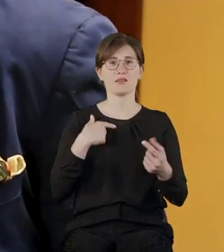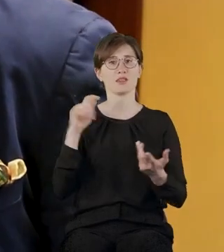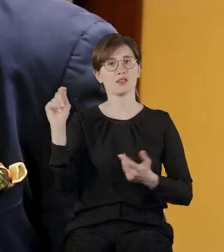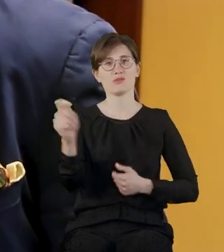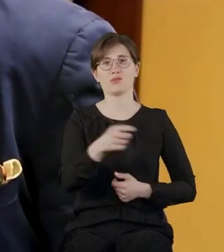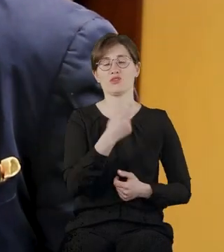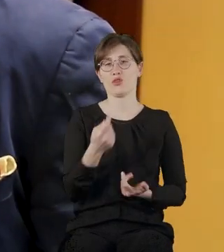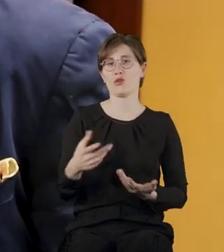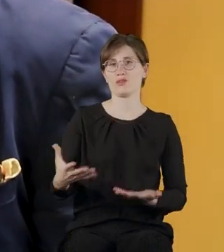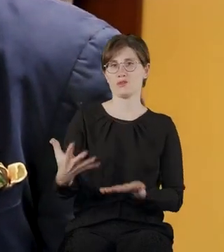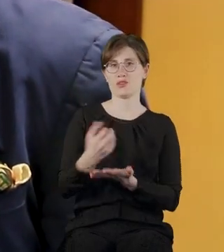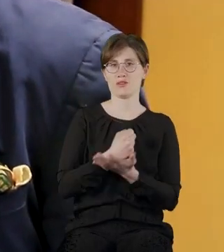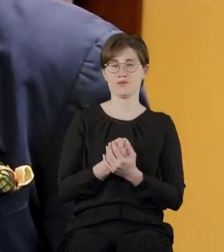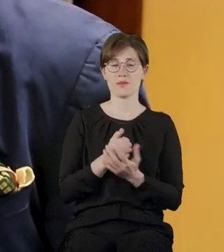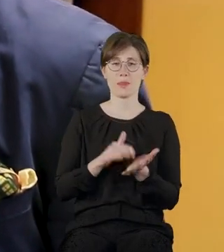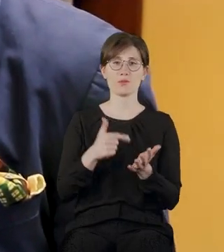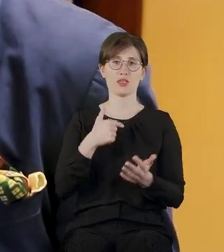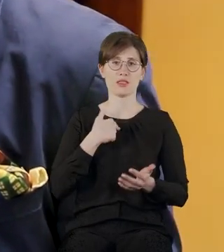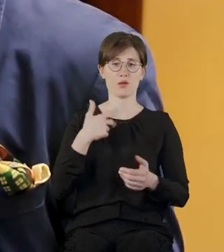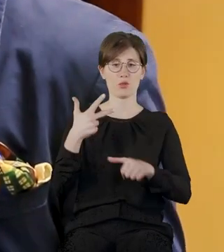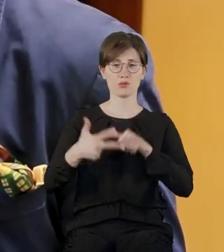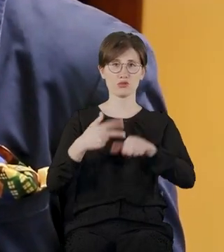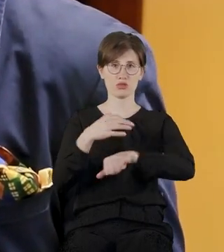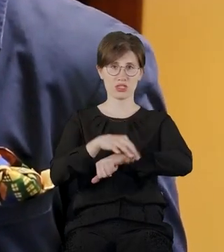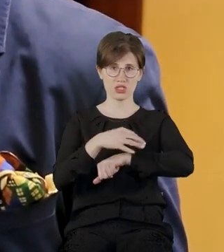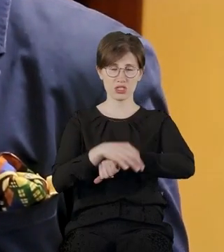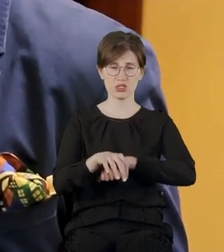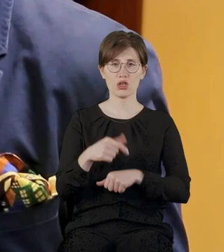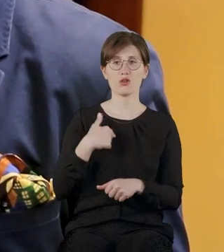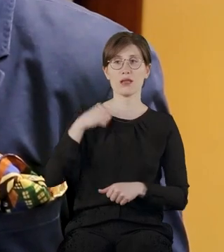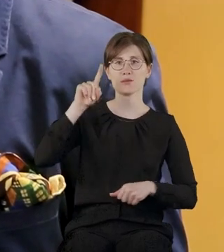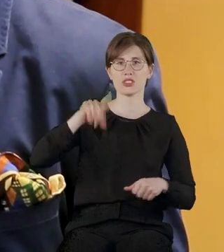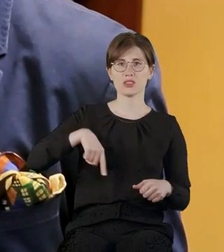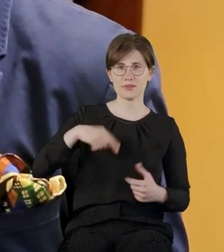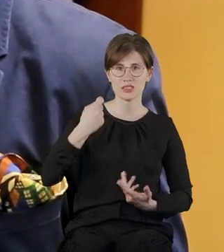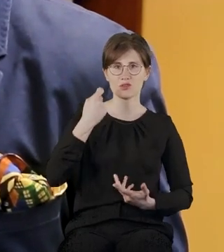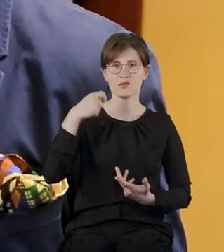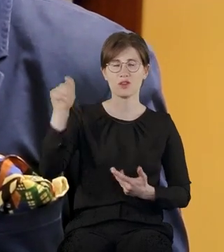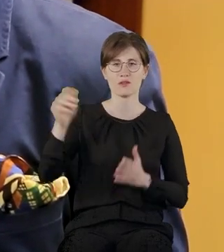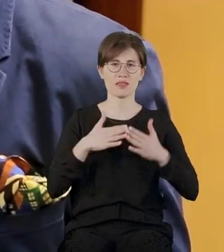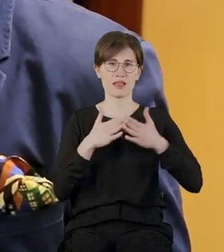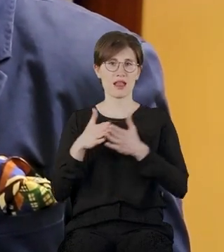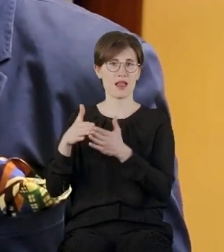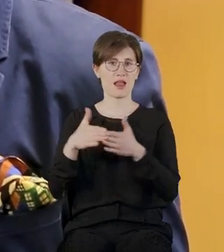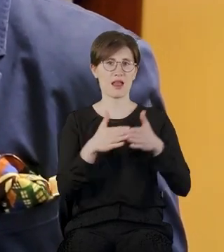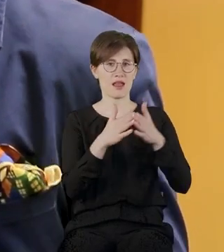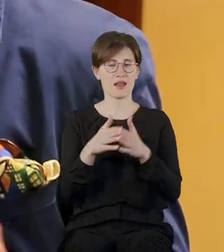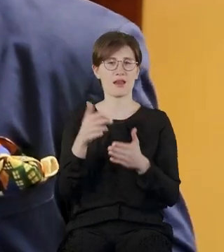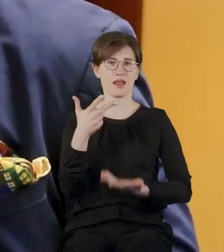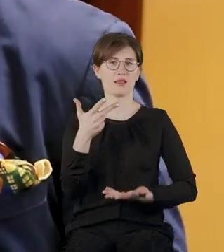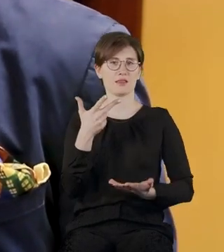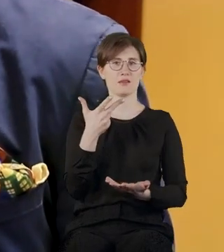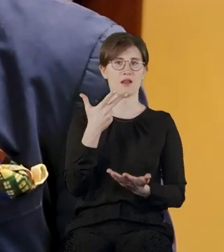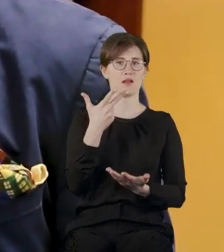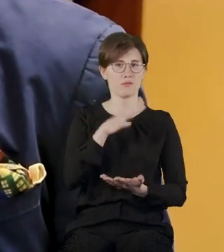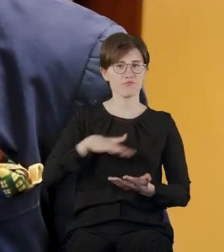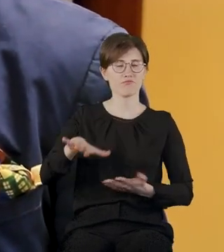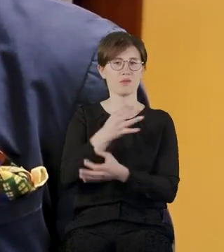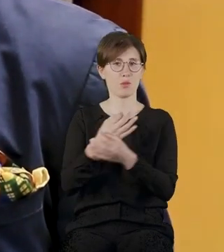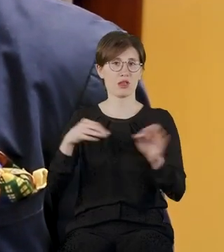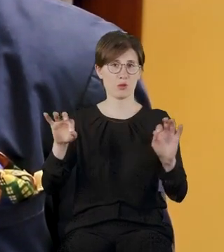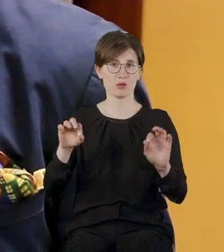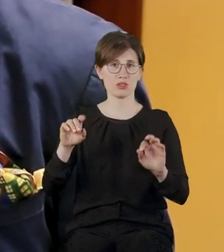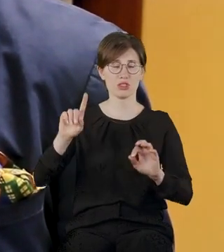Ja osobiście w trakcie swojego trzeciego roku przez miesiąc uczestniczyłem w rejsie niepodległości na Atlantyku, a przez kolejny miesiąc